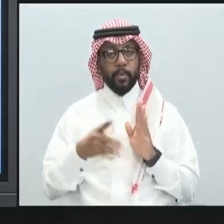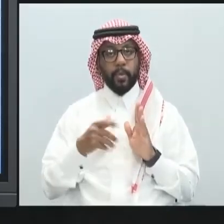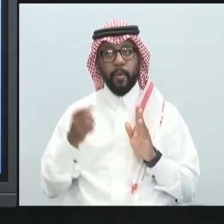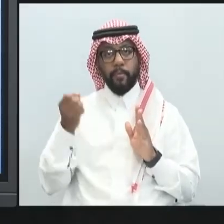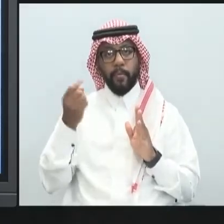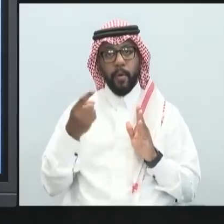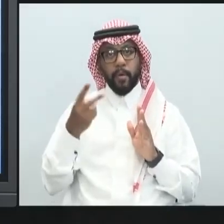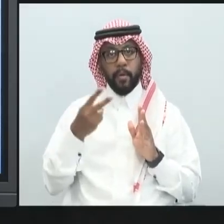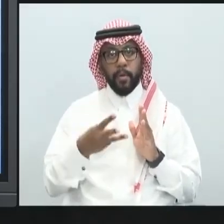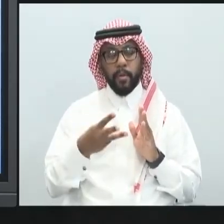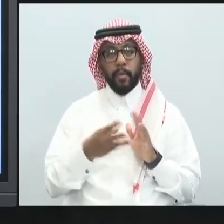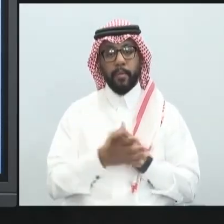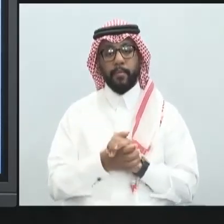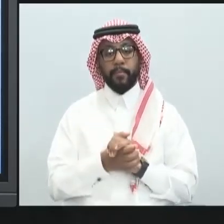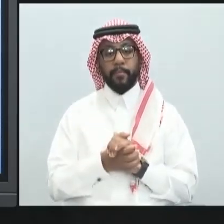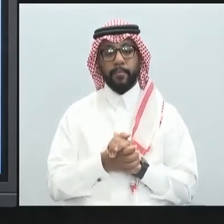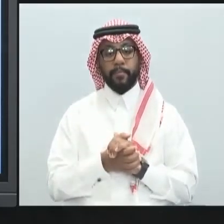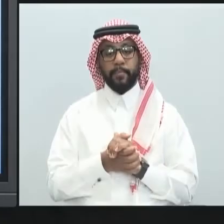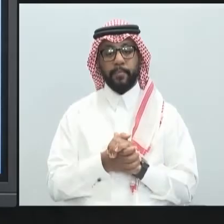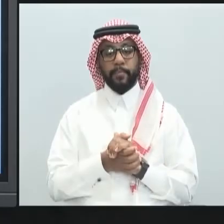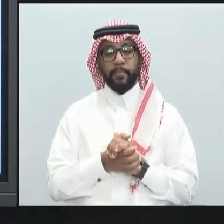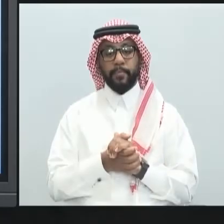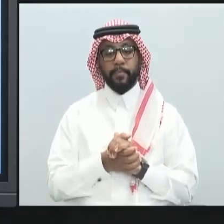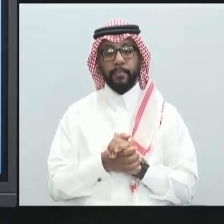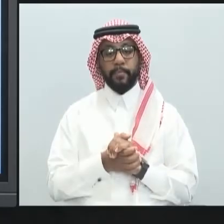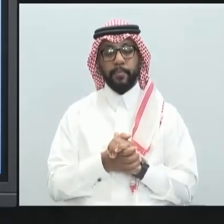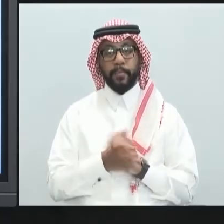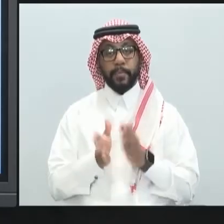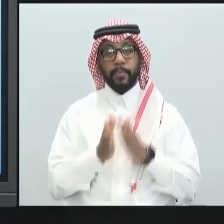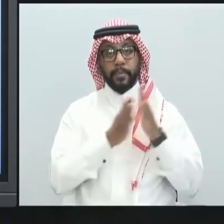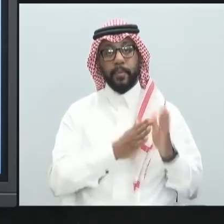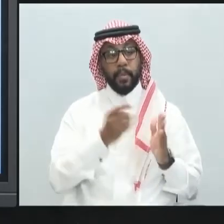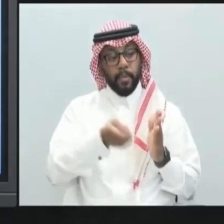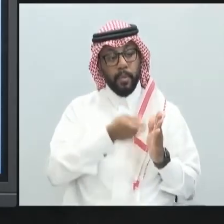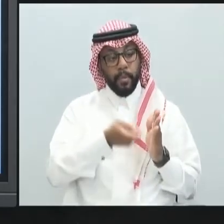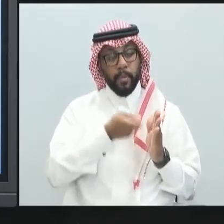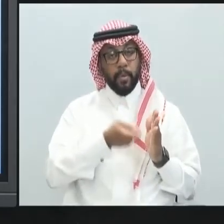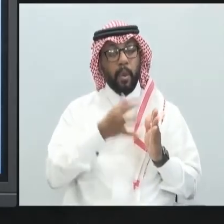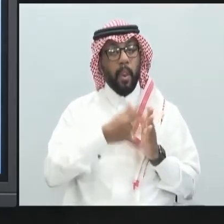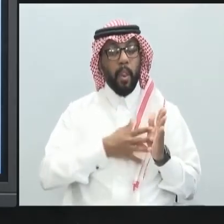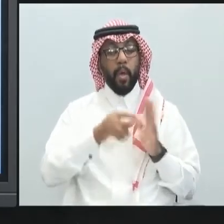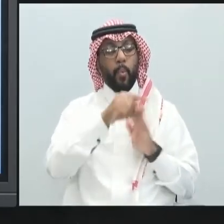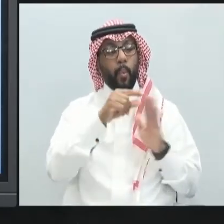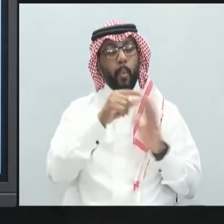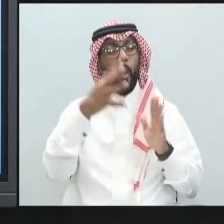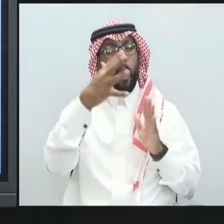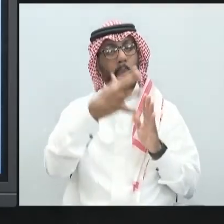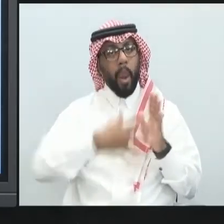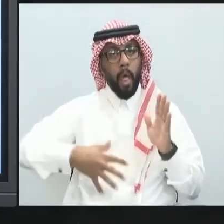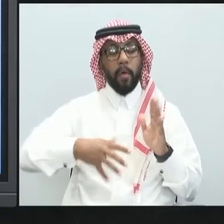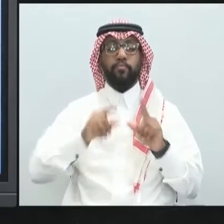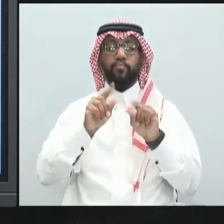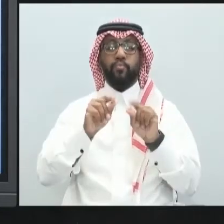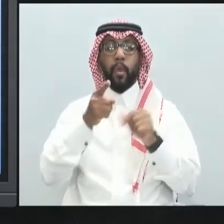فقرات اذا سوف نذهب الان ونكتب عناوين لكل فكره من